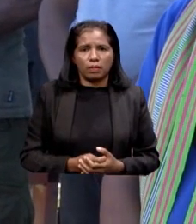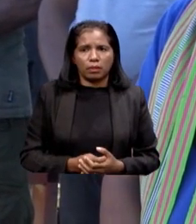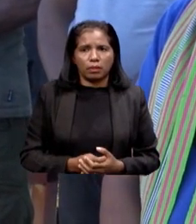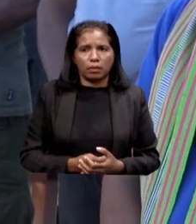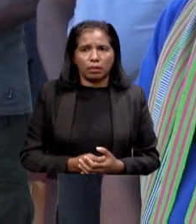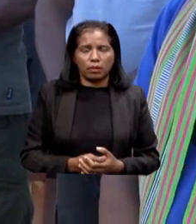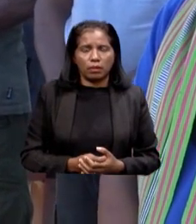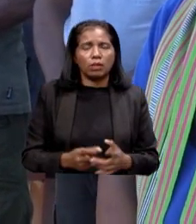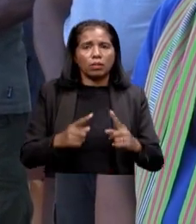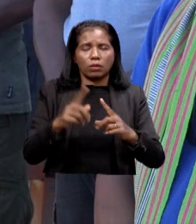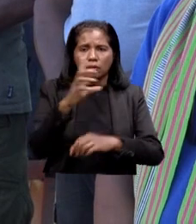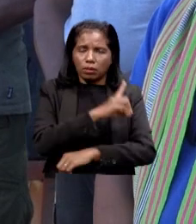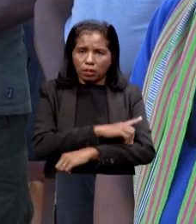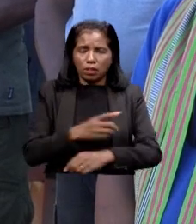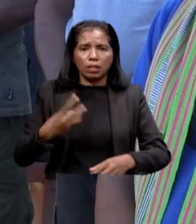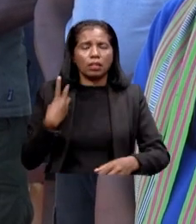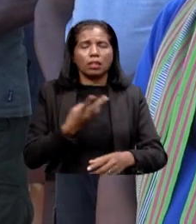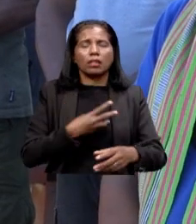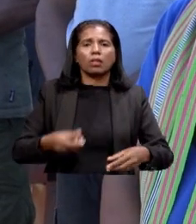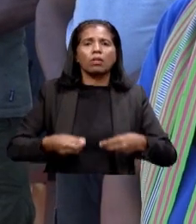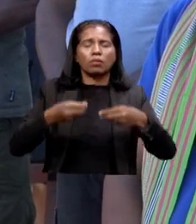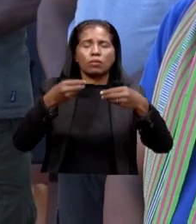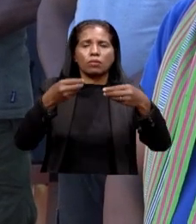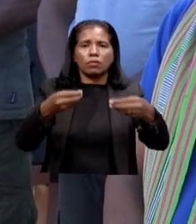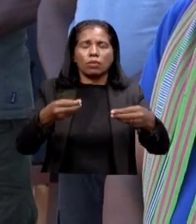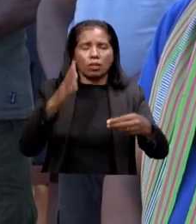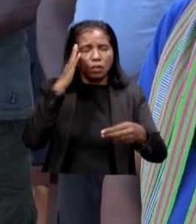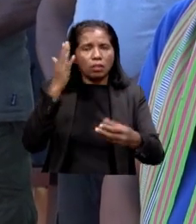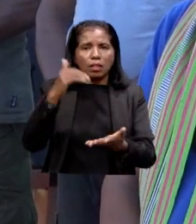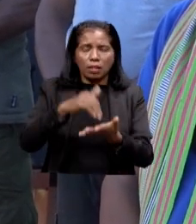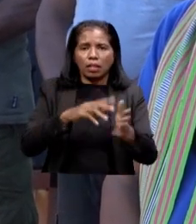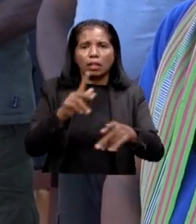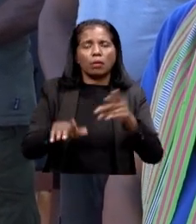Nema gohing, kita fa honra bahu tutu nube lakon sirni vida.